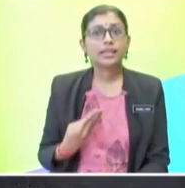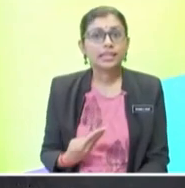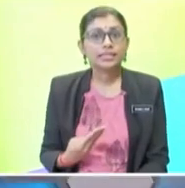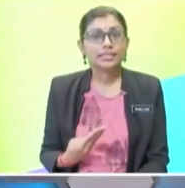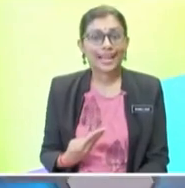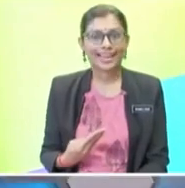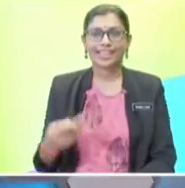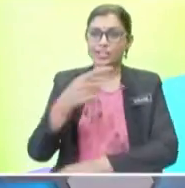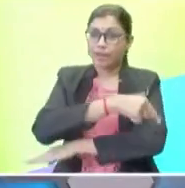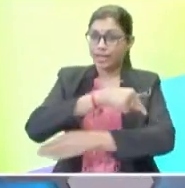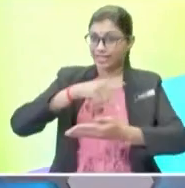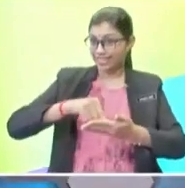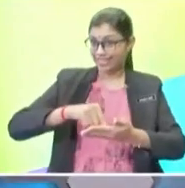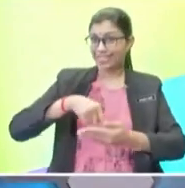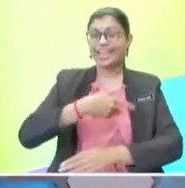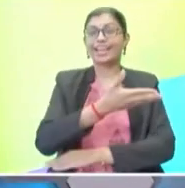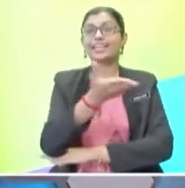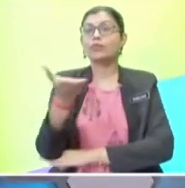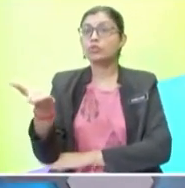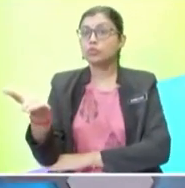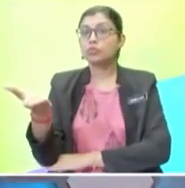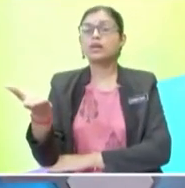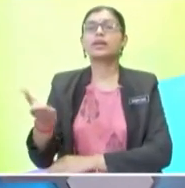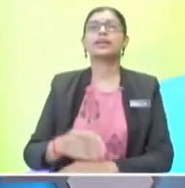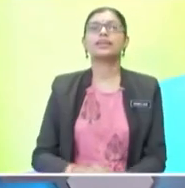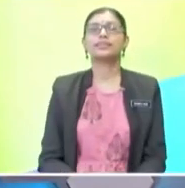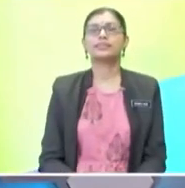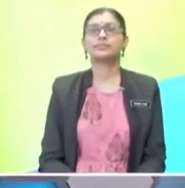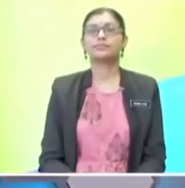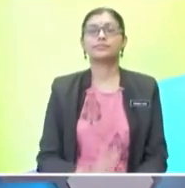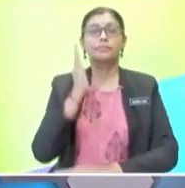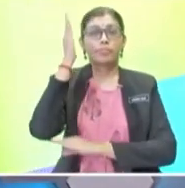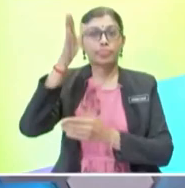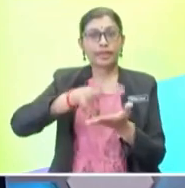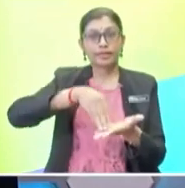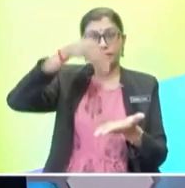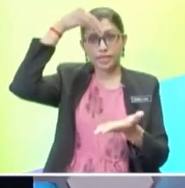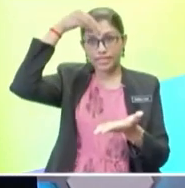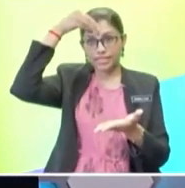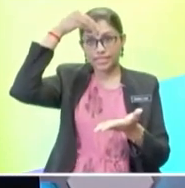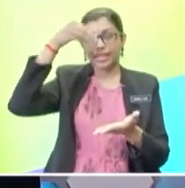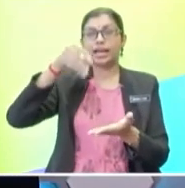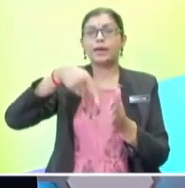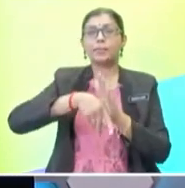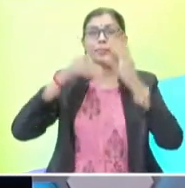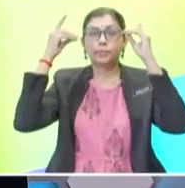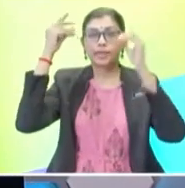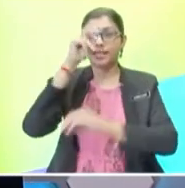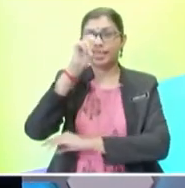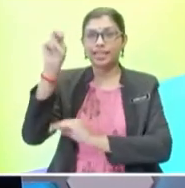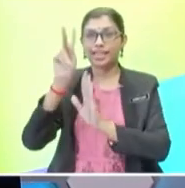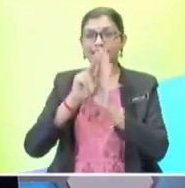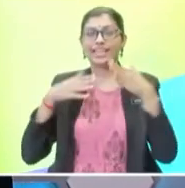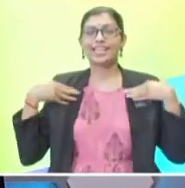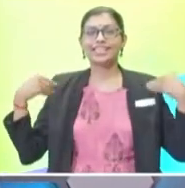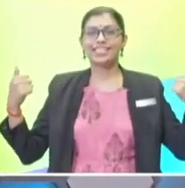akan membawa anak-anak kita yang berada di atas talian dengan yang berada di rumah untuk kita belajar subjek pendidikan kesihatan yang